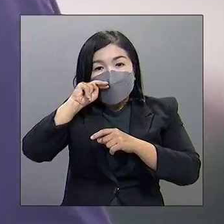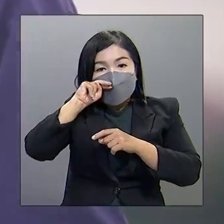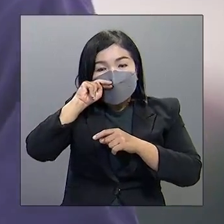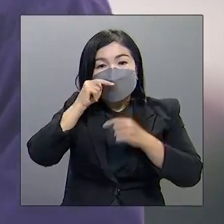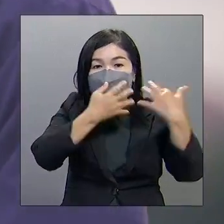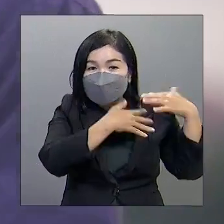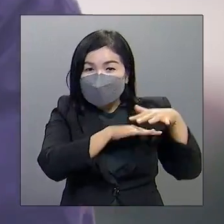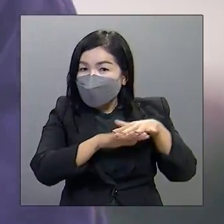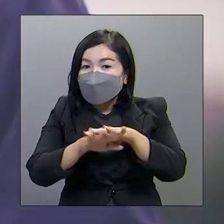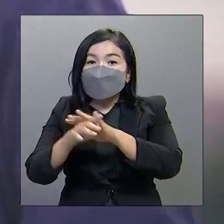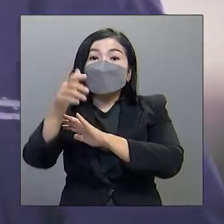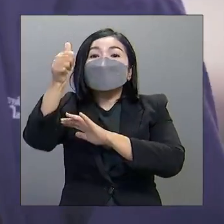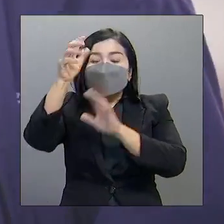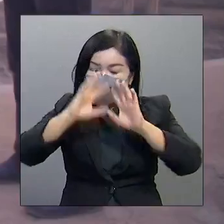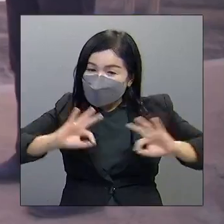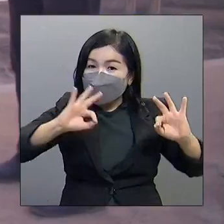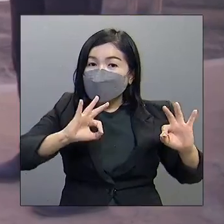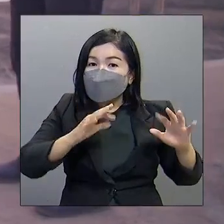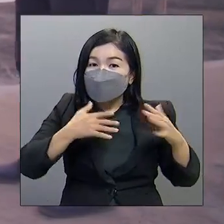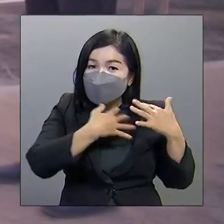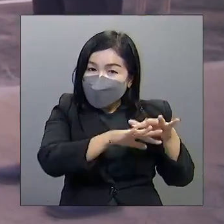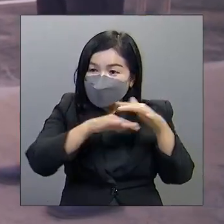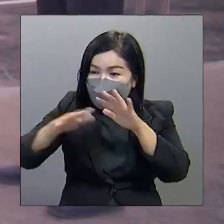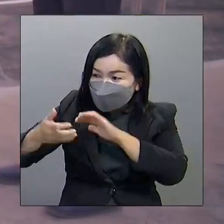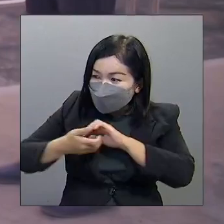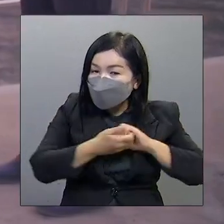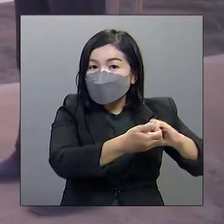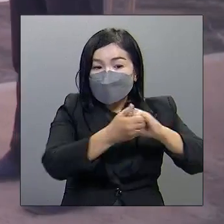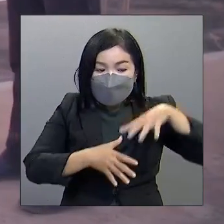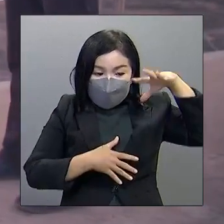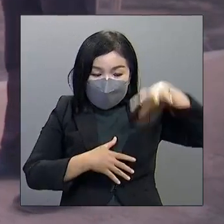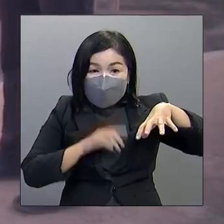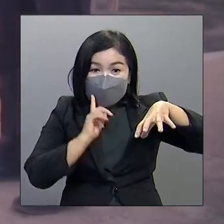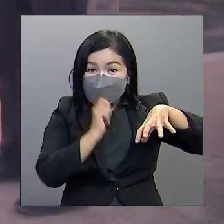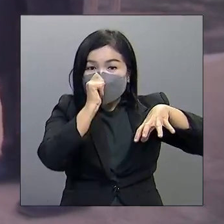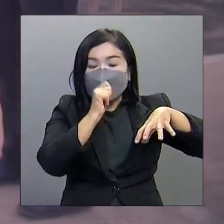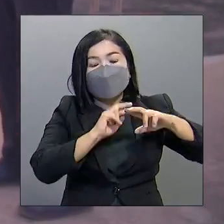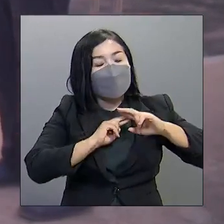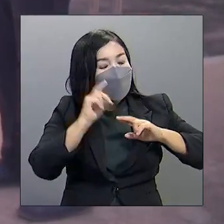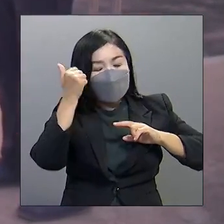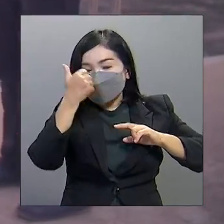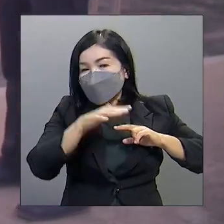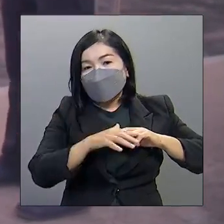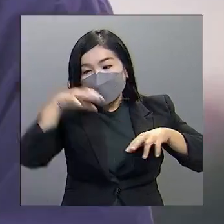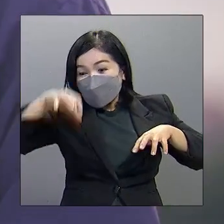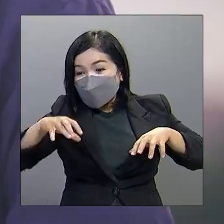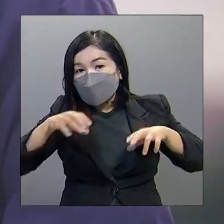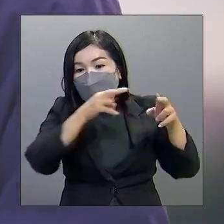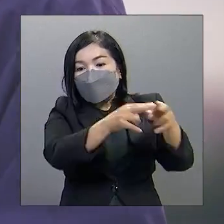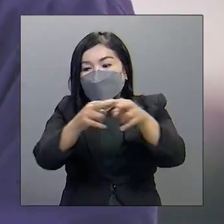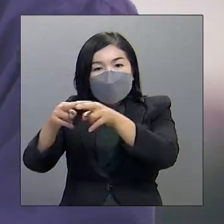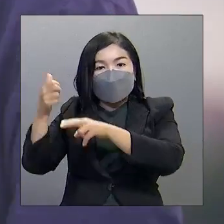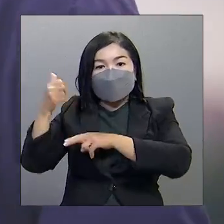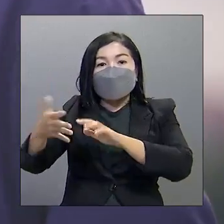ได้เนี่ยต้องอาศัยความร่วมมือกันการทำงานหน่วยงานเดียวเนี่ยเป็นไปไม่ได้การทำงานพื้นที่เดียวเนี่ยเป็นไปไม่ได ้ การ